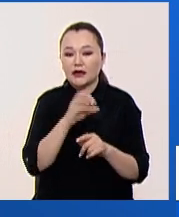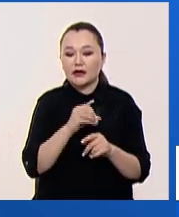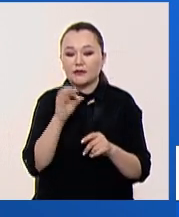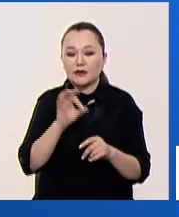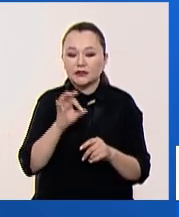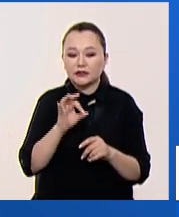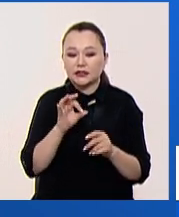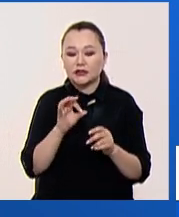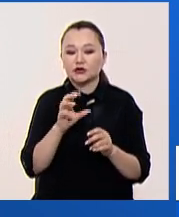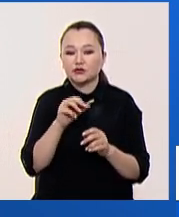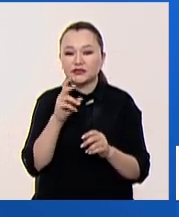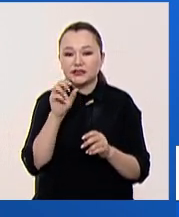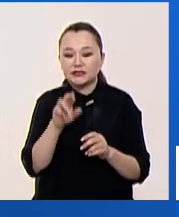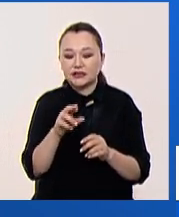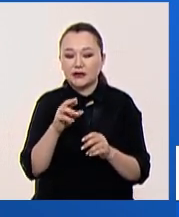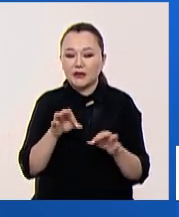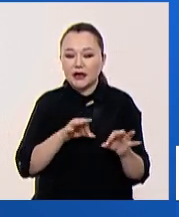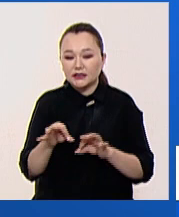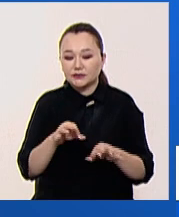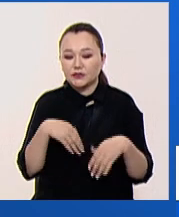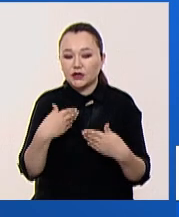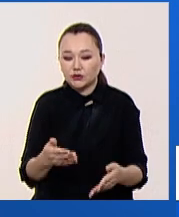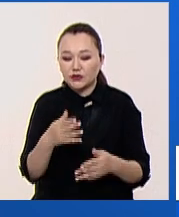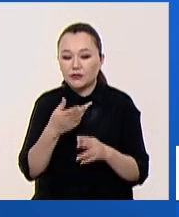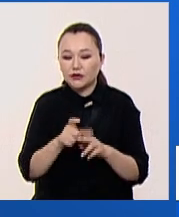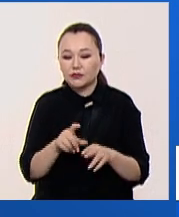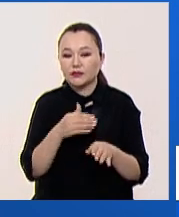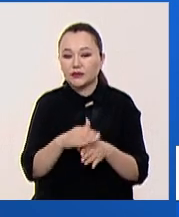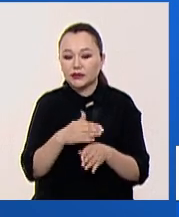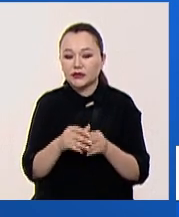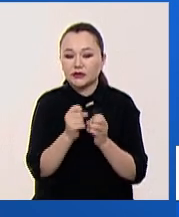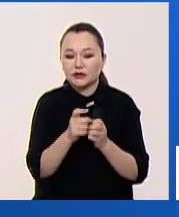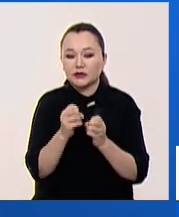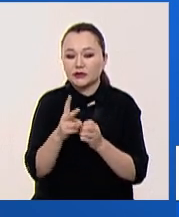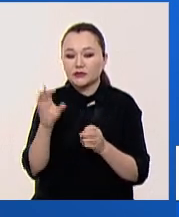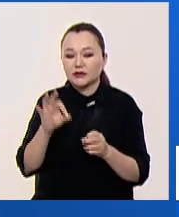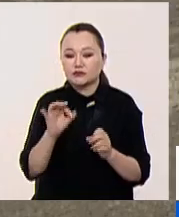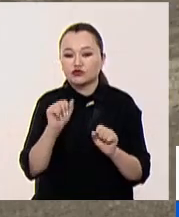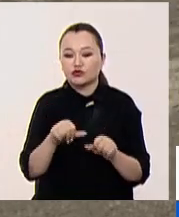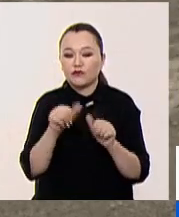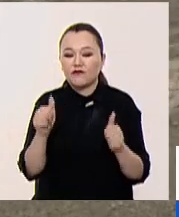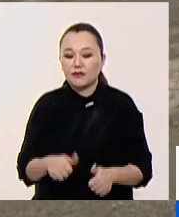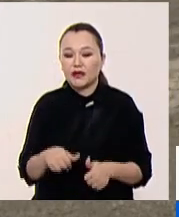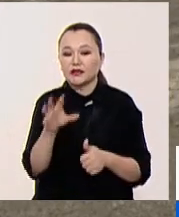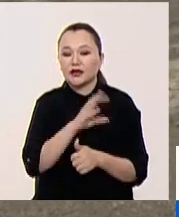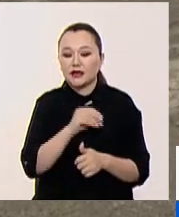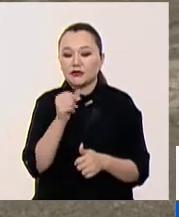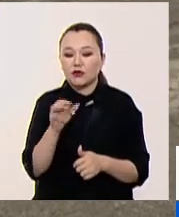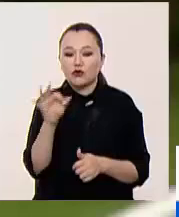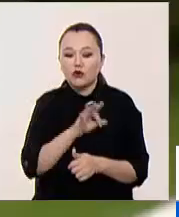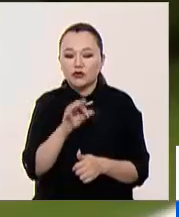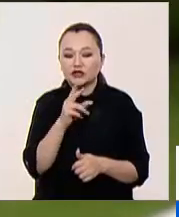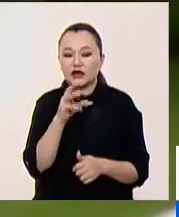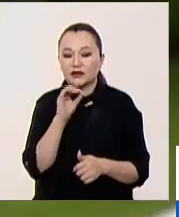мөлшерлемесін субсидиялау механизмін ұсынып отыр. Осылайша несиені азаматтар 11-12%-бен рәсімдей алады. Қаржы аналитигі Жеңіс